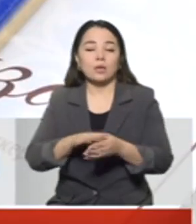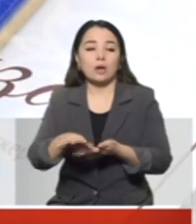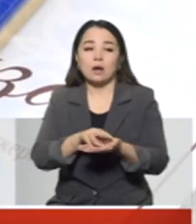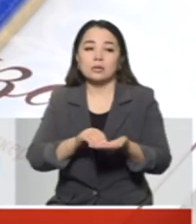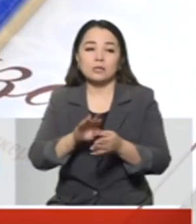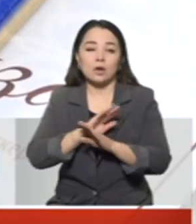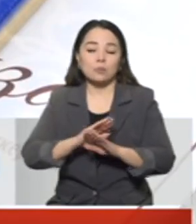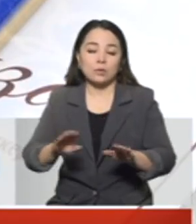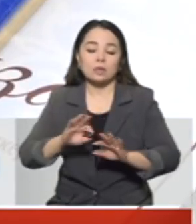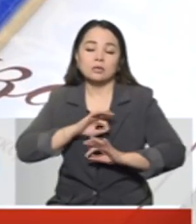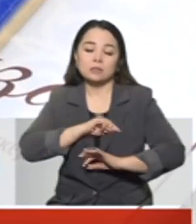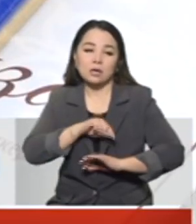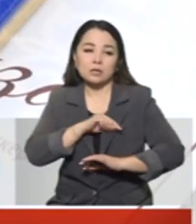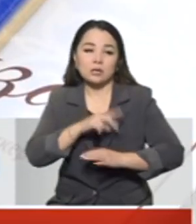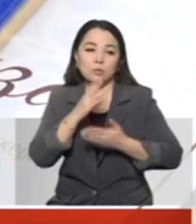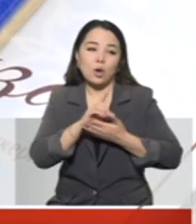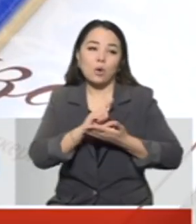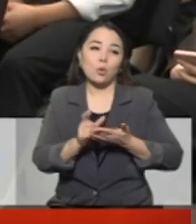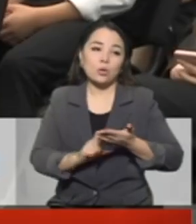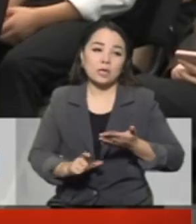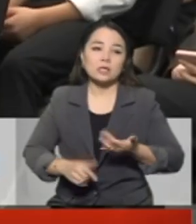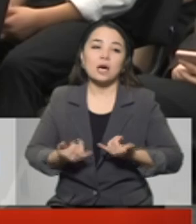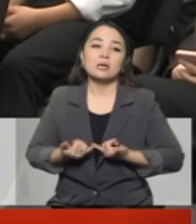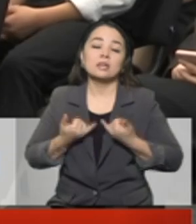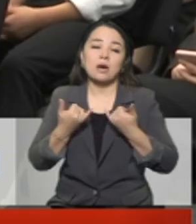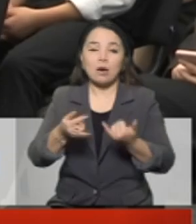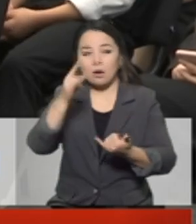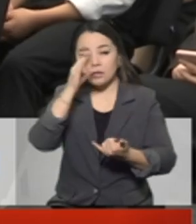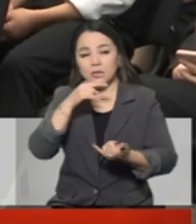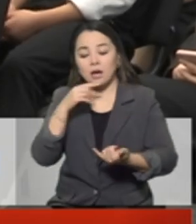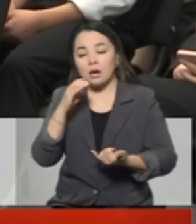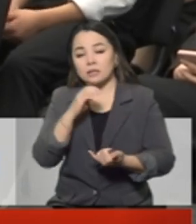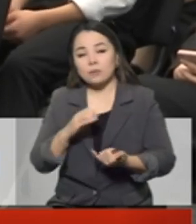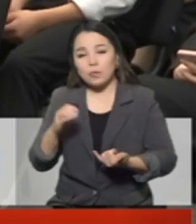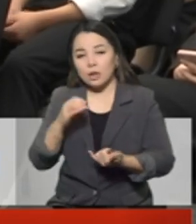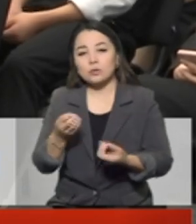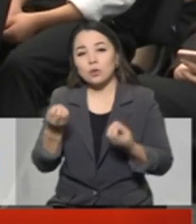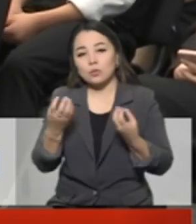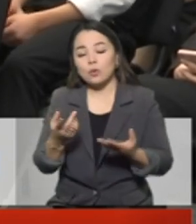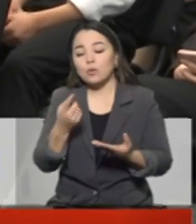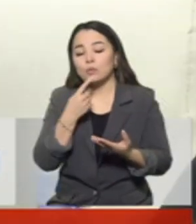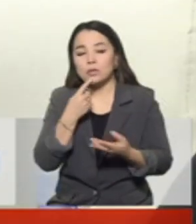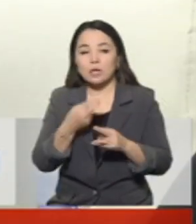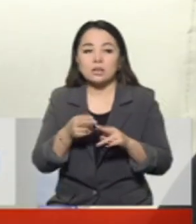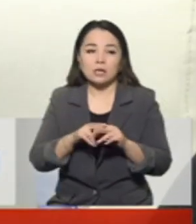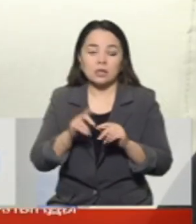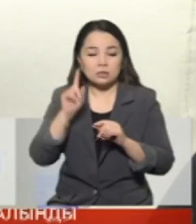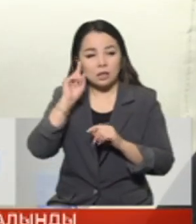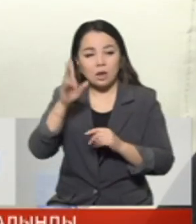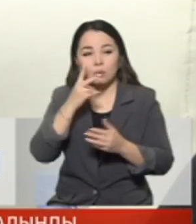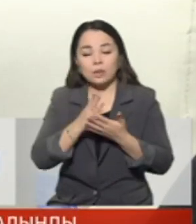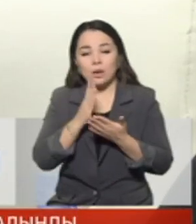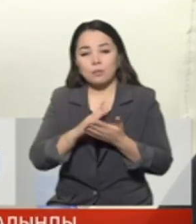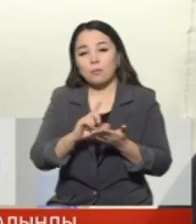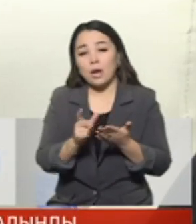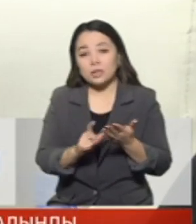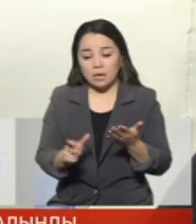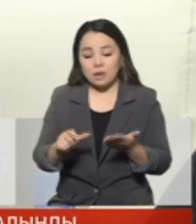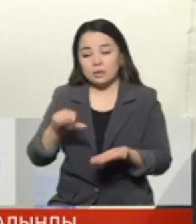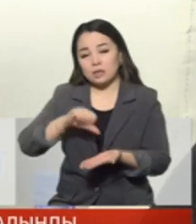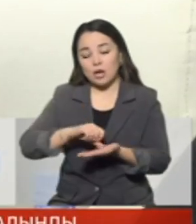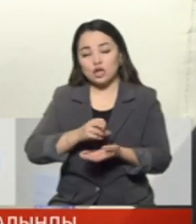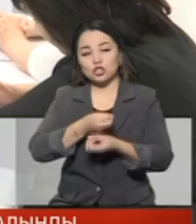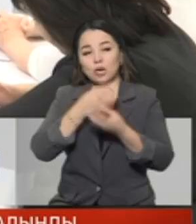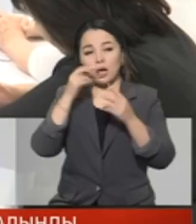қайталанбайтын, өршіл мінезімен өлеңді өлшеусіз биікке көтеріп, қазақ әдебиетін көркем сөзін әлемдік кеңістікке танытты. Поэзия падишасының